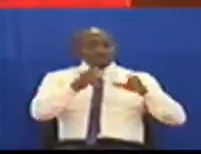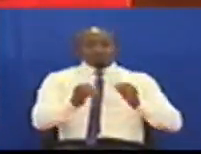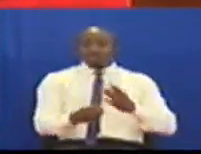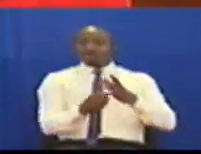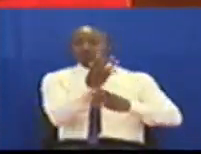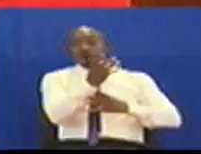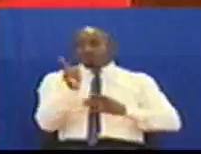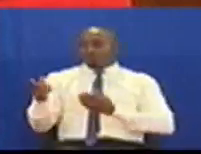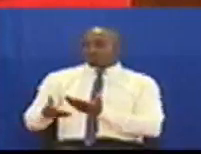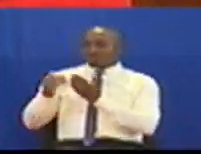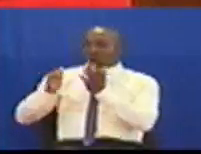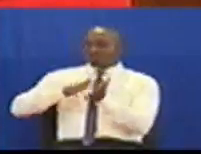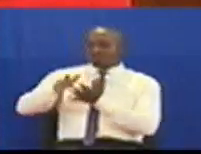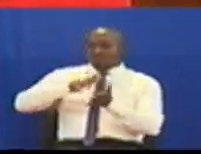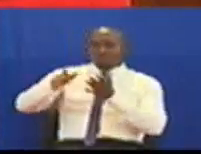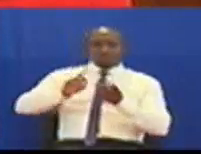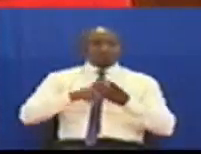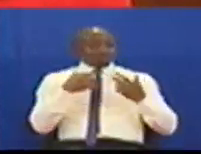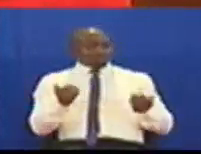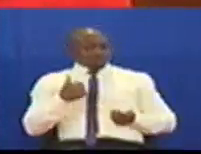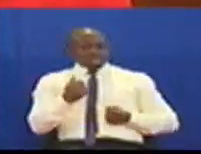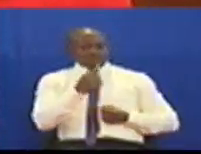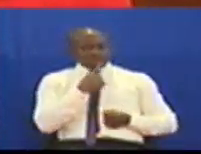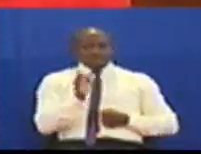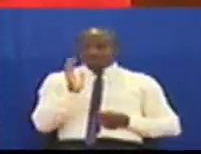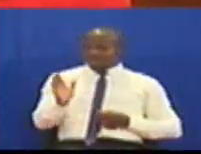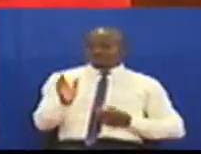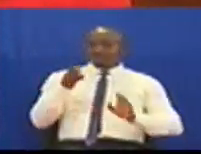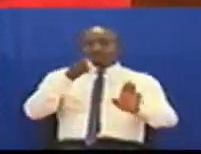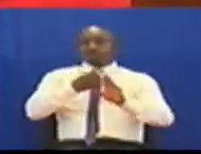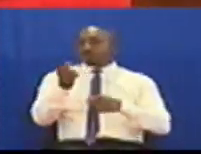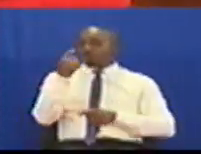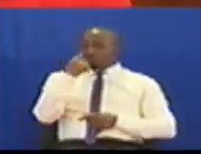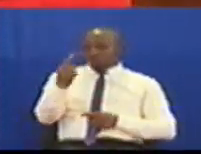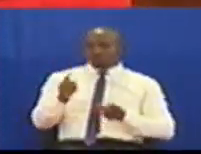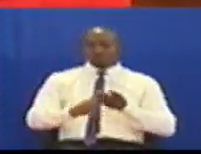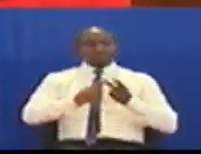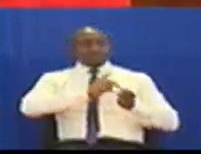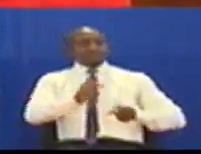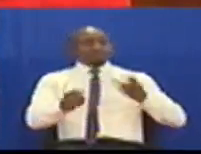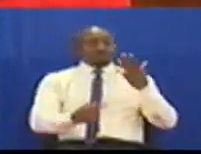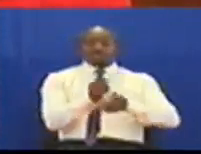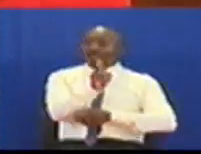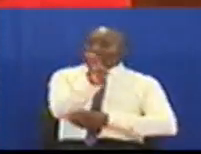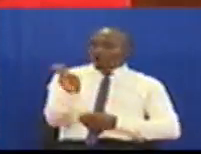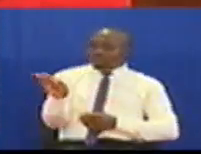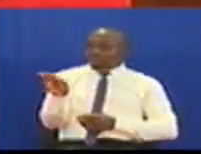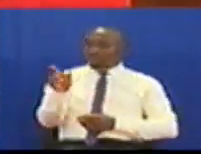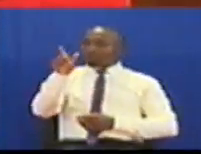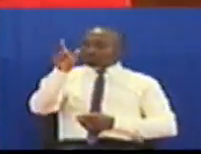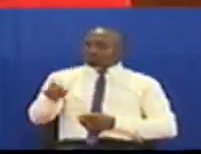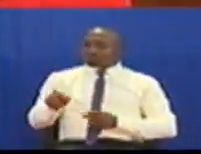tunaziraise. Sasa Mheshimiwa Naibu Spika, nimelisema hili ili tuone kwamba inapotokea hoja mtu